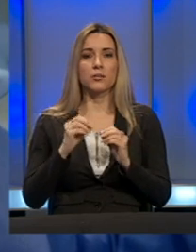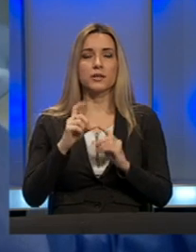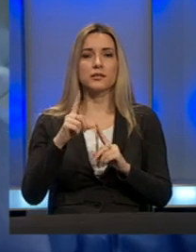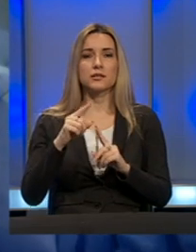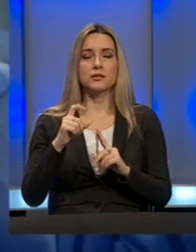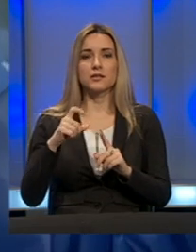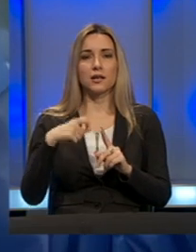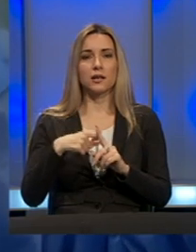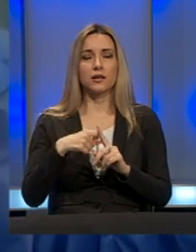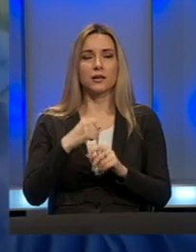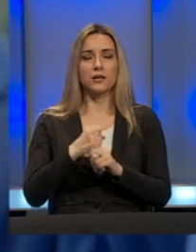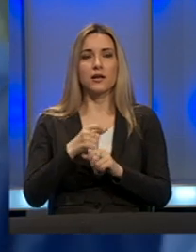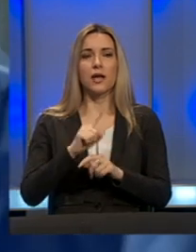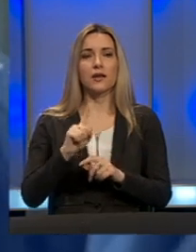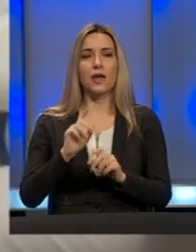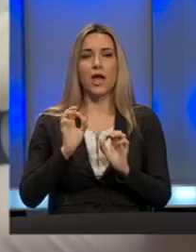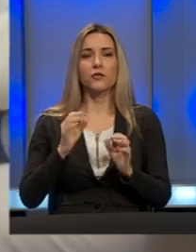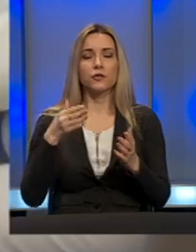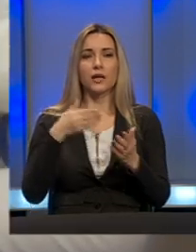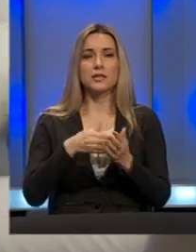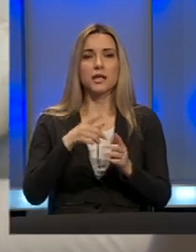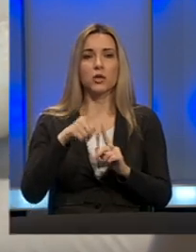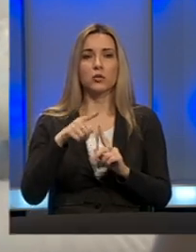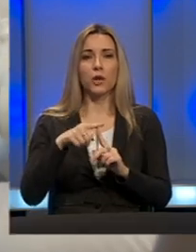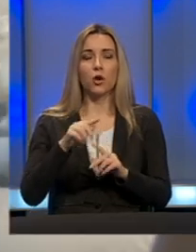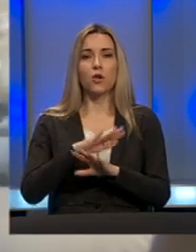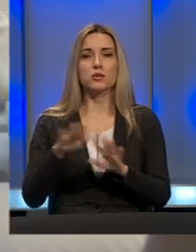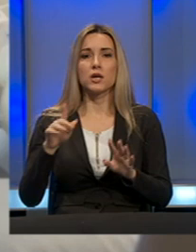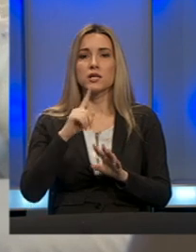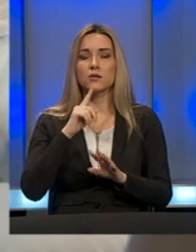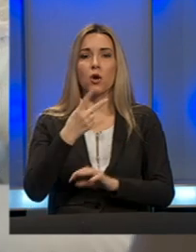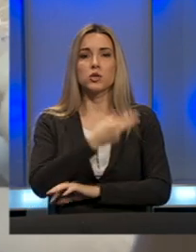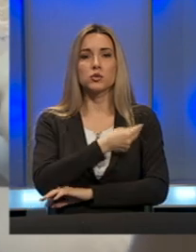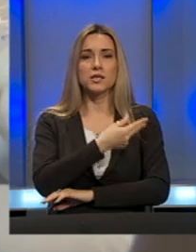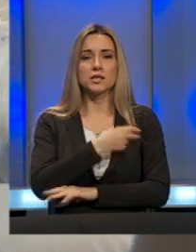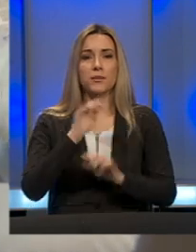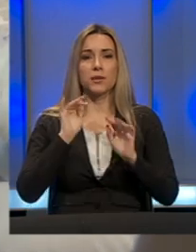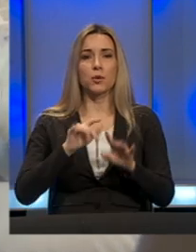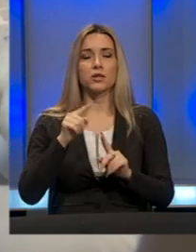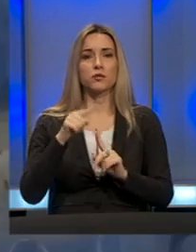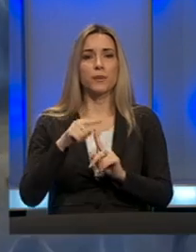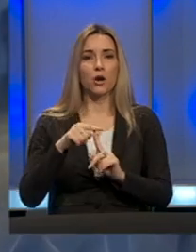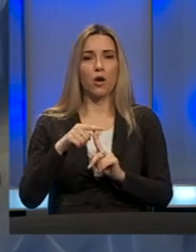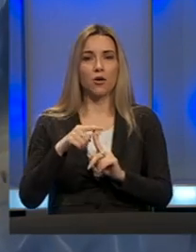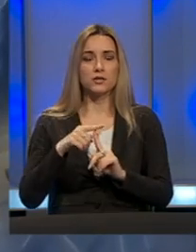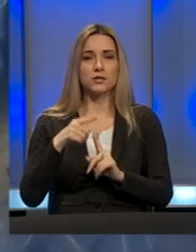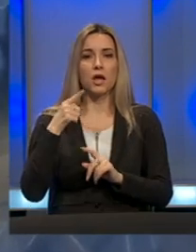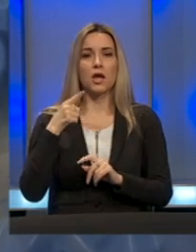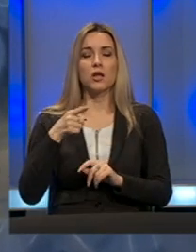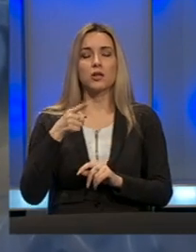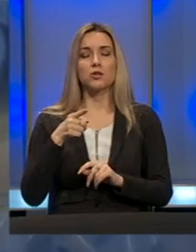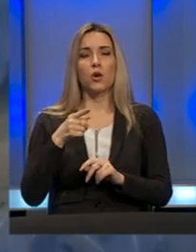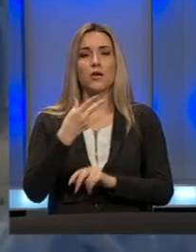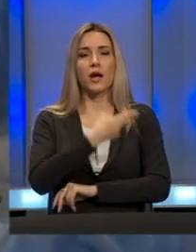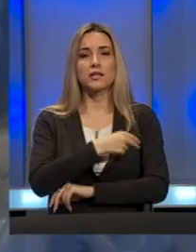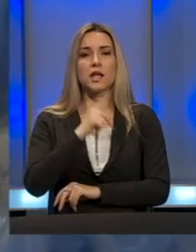je dosta neefikasna protiv tuberkuloze. Dakle, svi koji su se cijepili protiv tuberkuloze, to